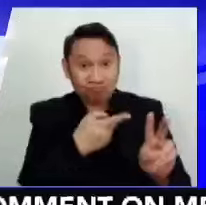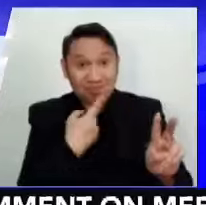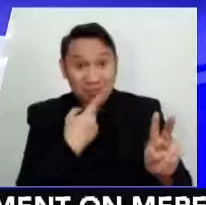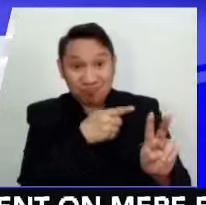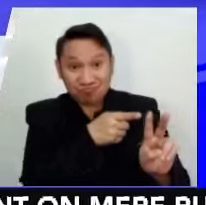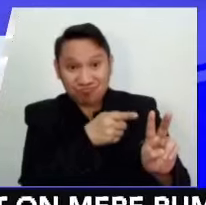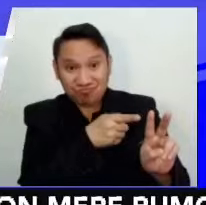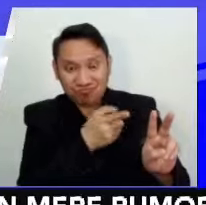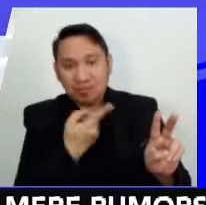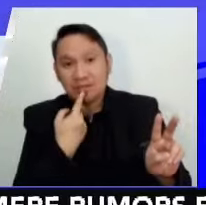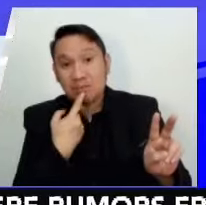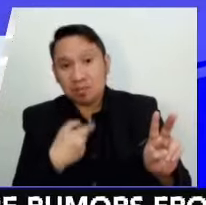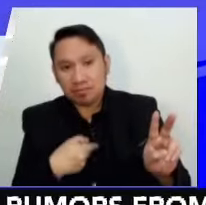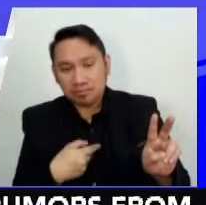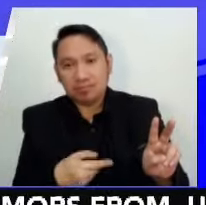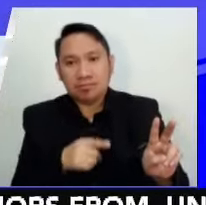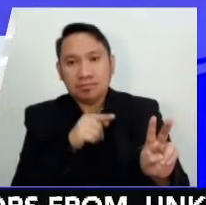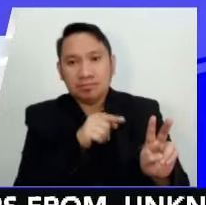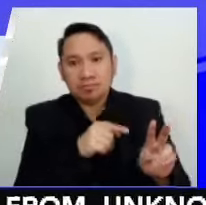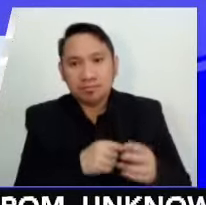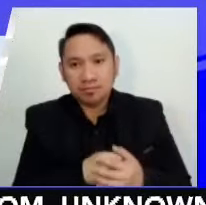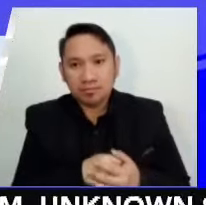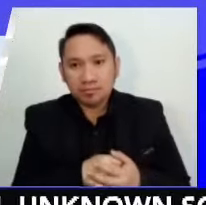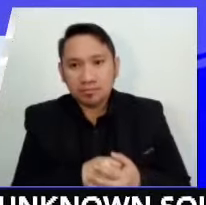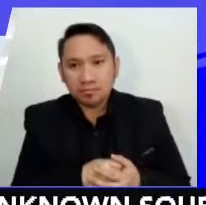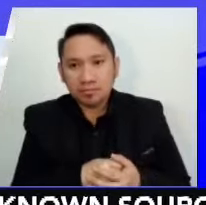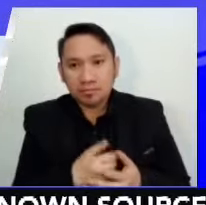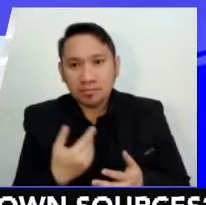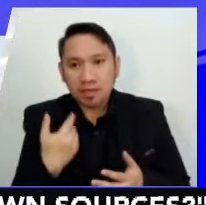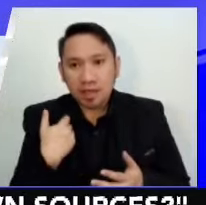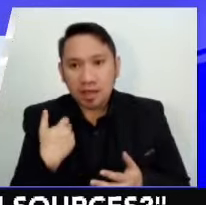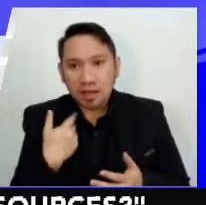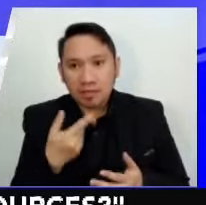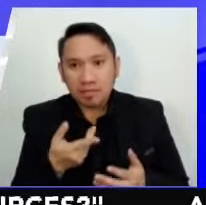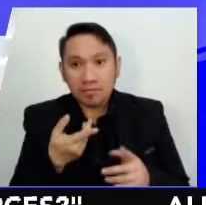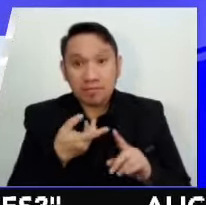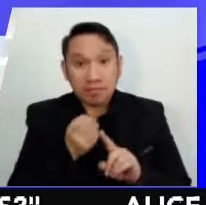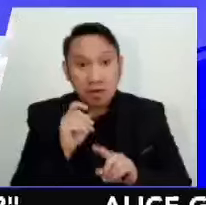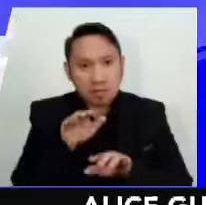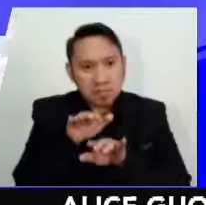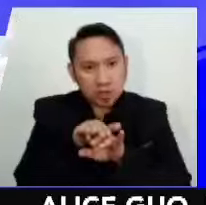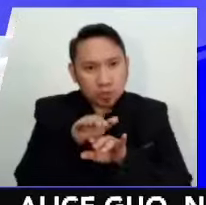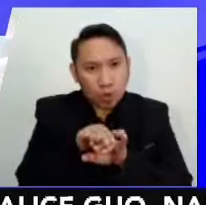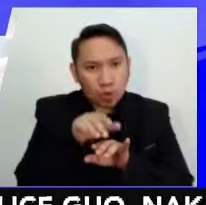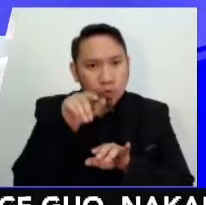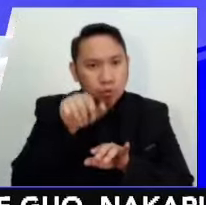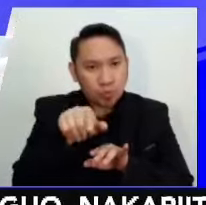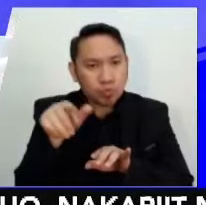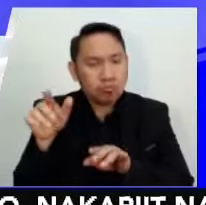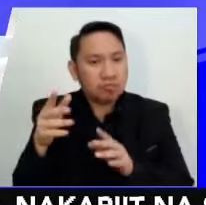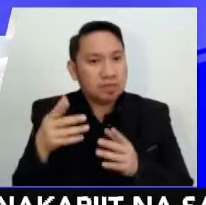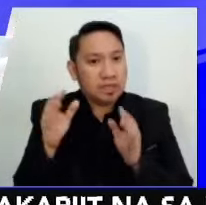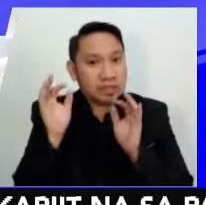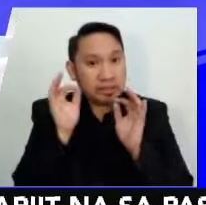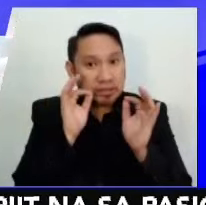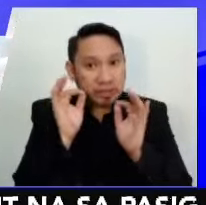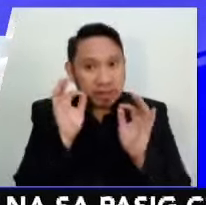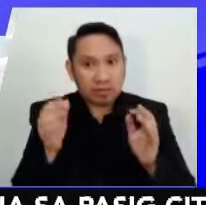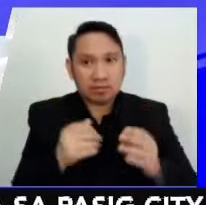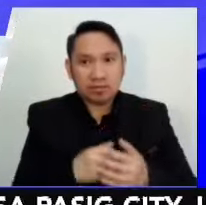galing Mindoro yung kanilang supply ng droga. Bali, tatawag na lang daw ng kanyang